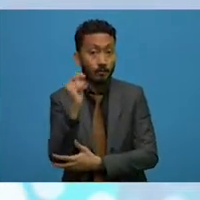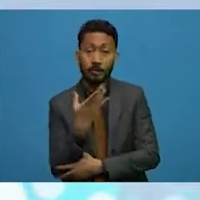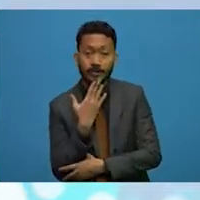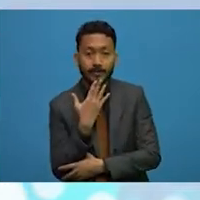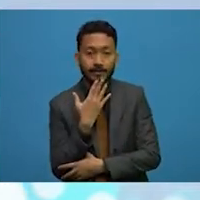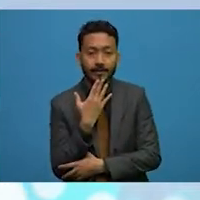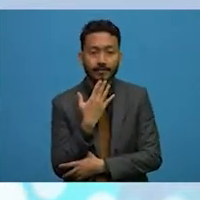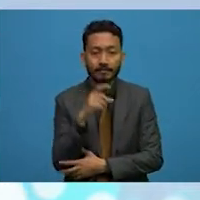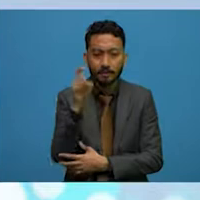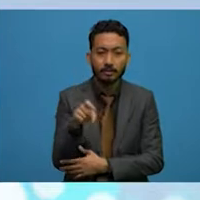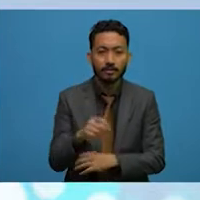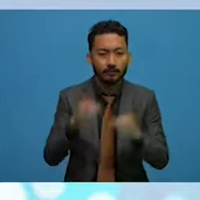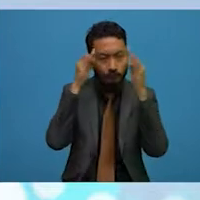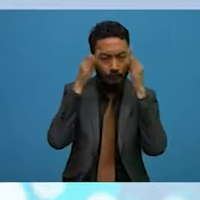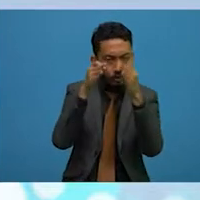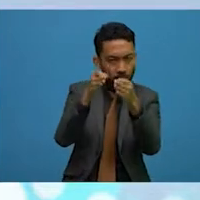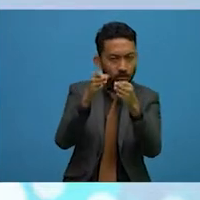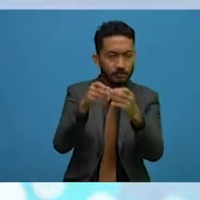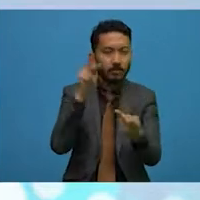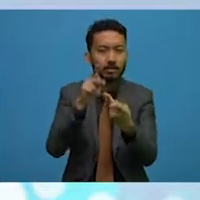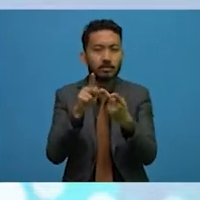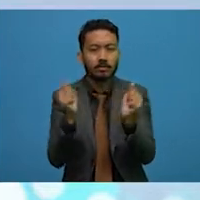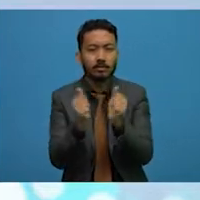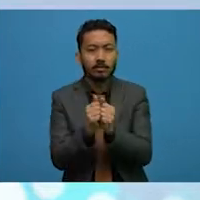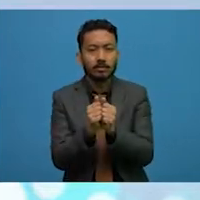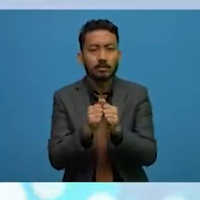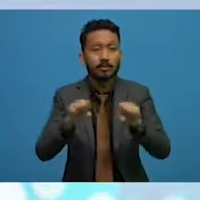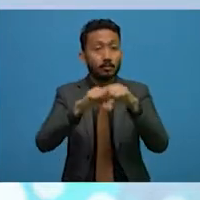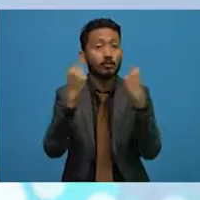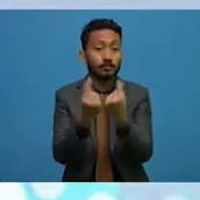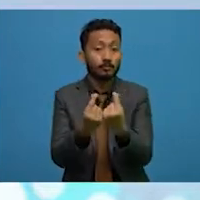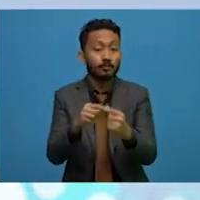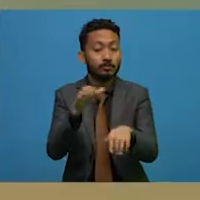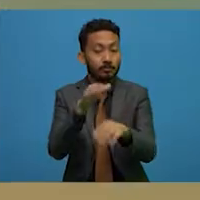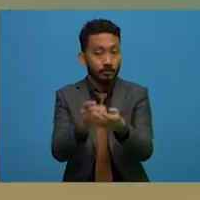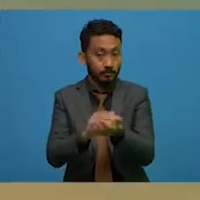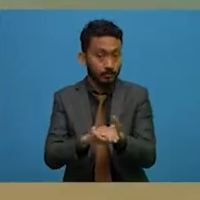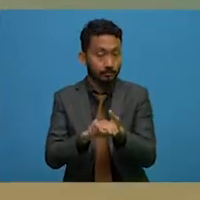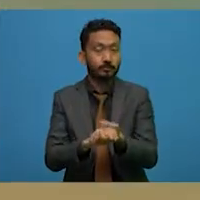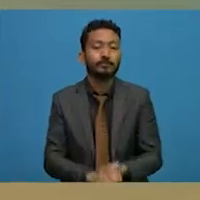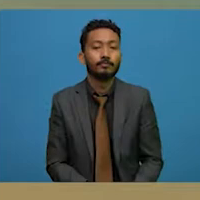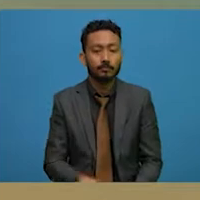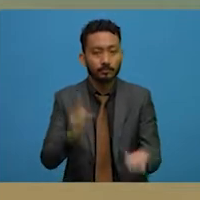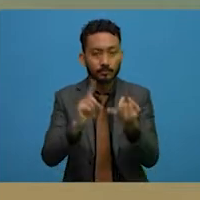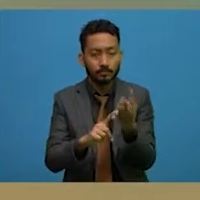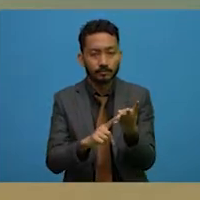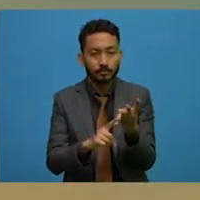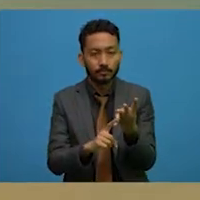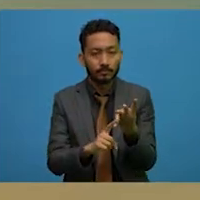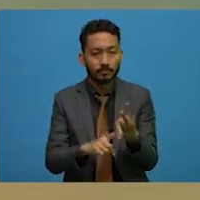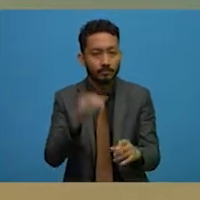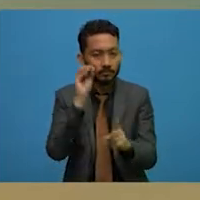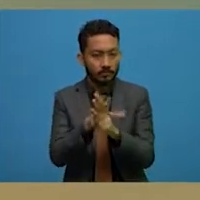tulisan juga perlu diberi perhatian agar sesuai dengan golongan tersebut. Ciri keempat,